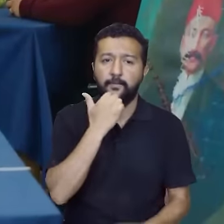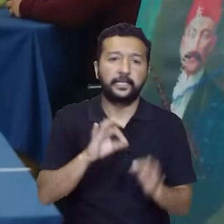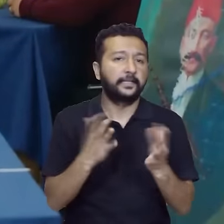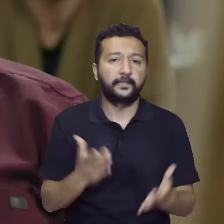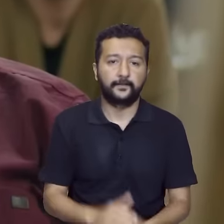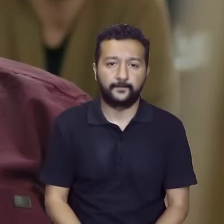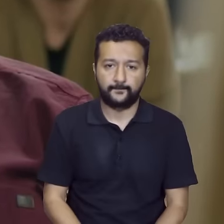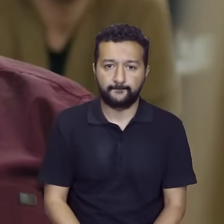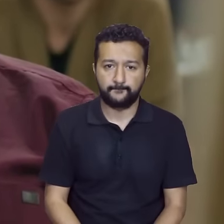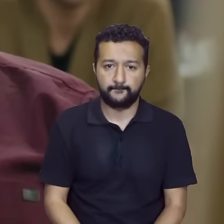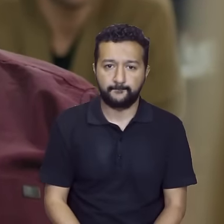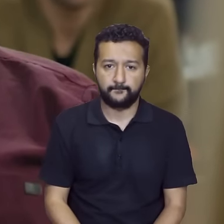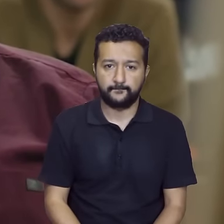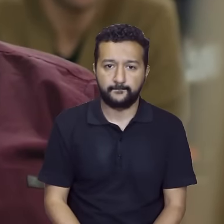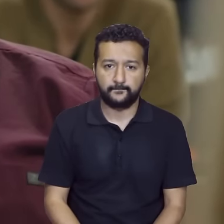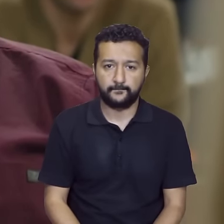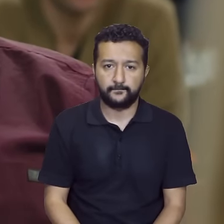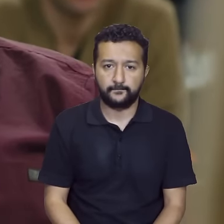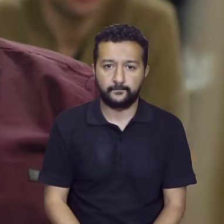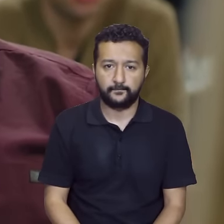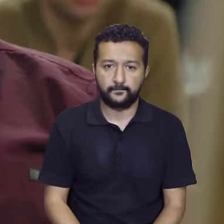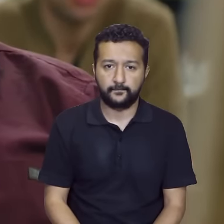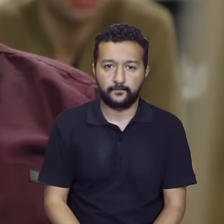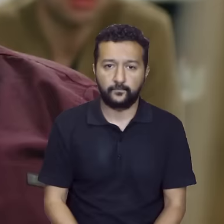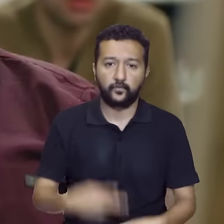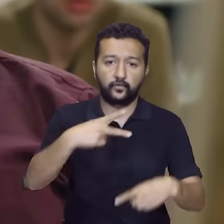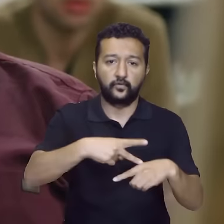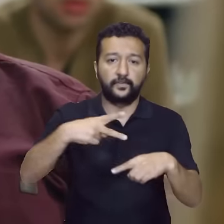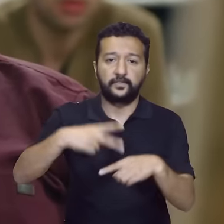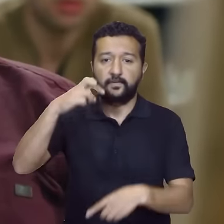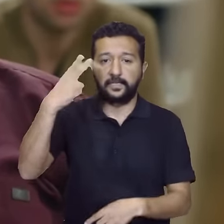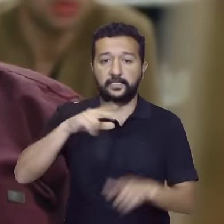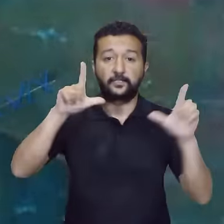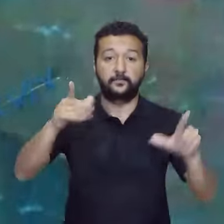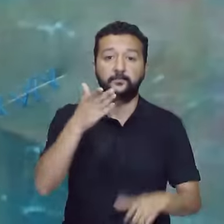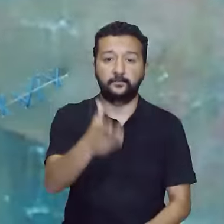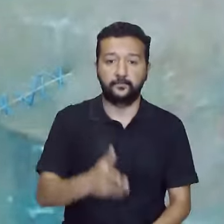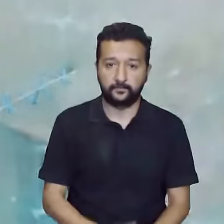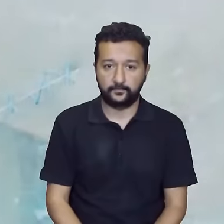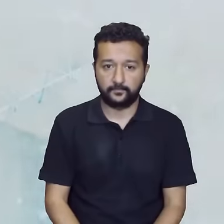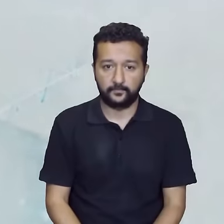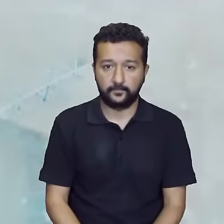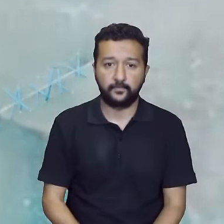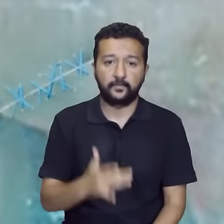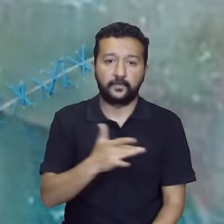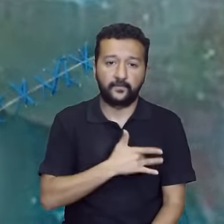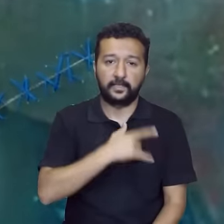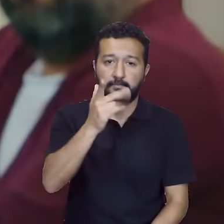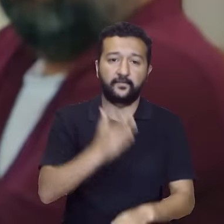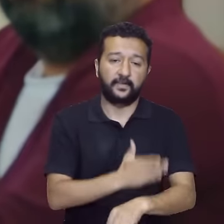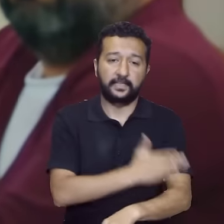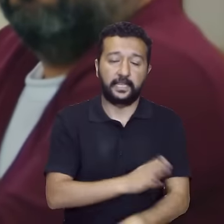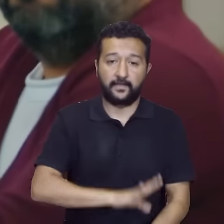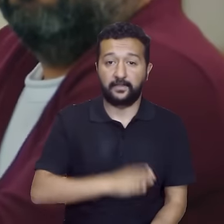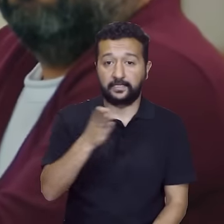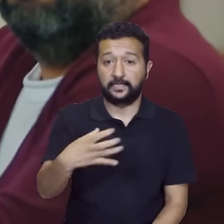Eğilip göğsü yamalı, her bir yanı dikili tabloya baktılar. Zülfü Ziya Paşa tablosu. Fedakar bir vatan